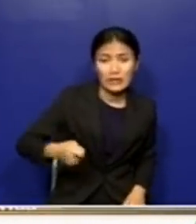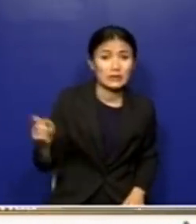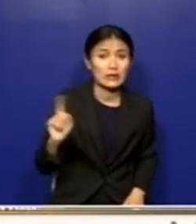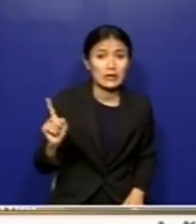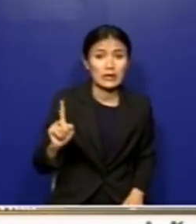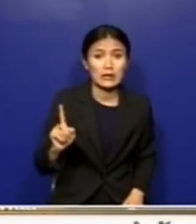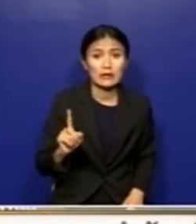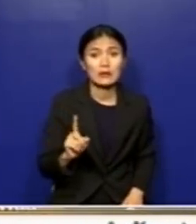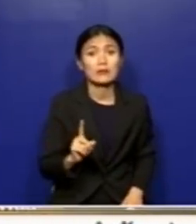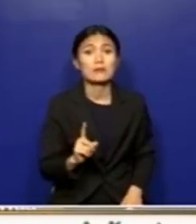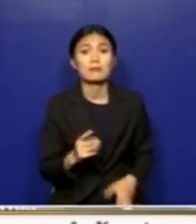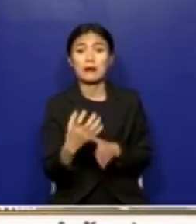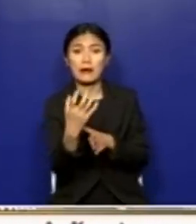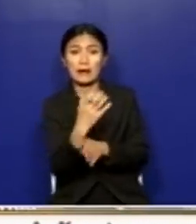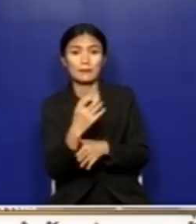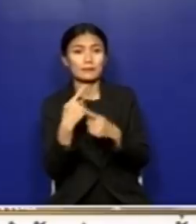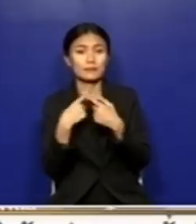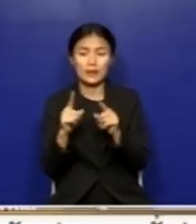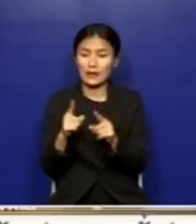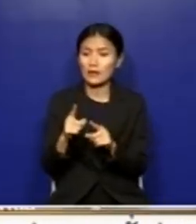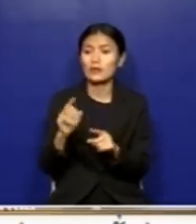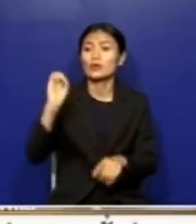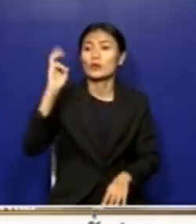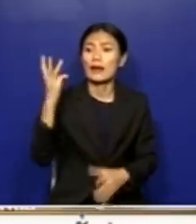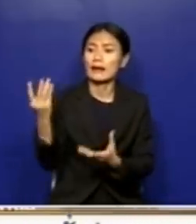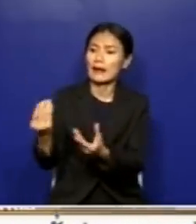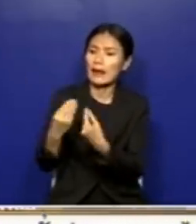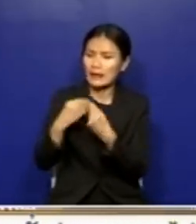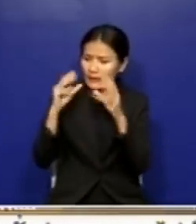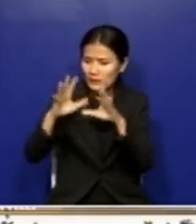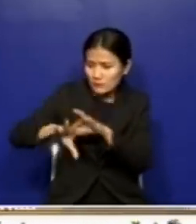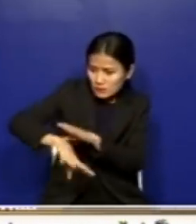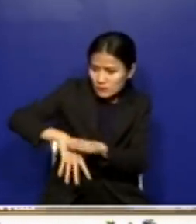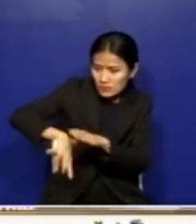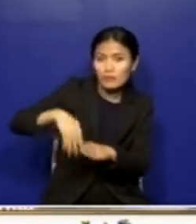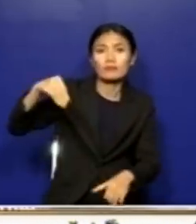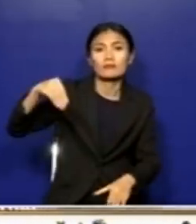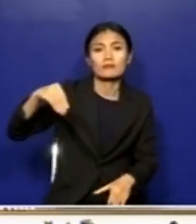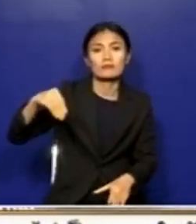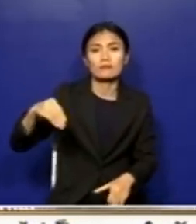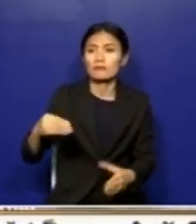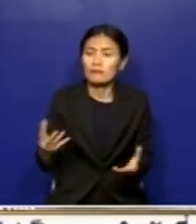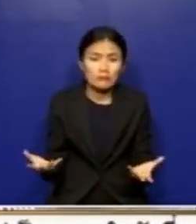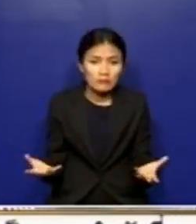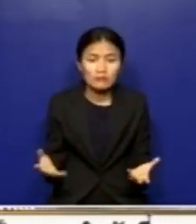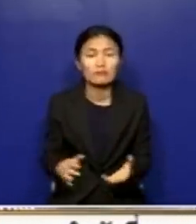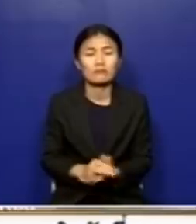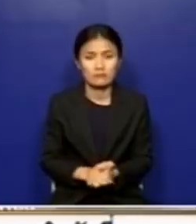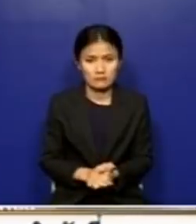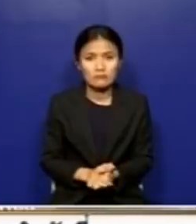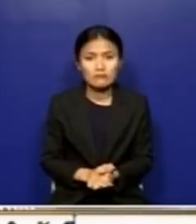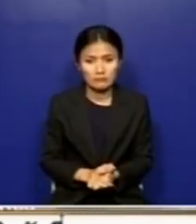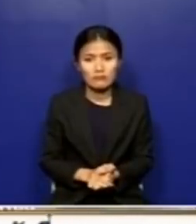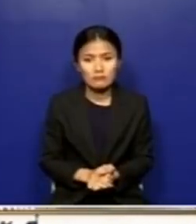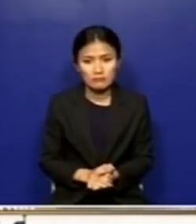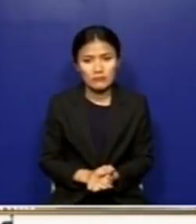แต่เวลารัสวัสดีการ รับแบบเสี่ยงดวงนี่ไมใช่หวยนะคะท่ประทานี่คอการเยีวยาของประชาชนดันั้นไม่วา